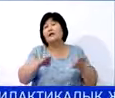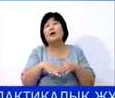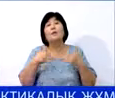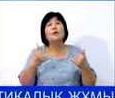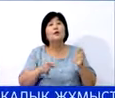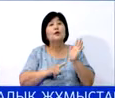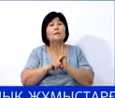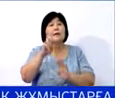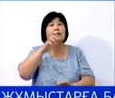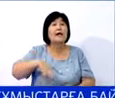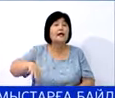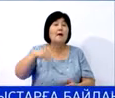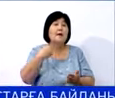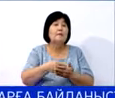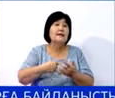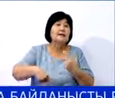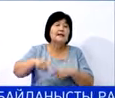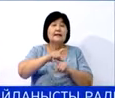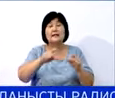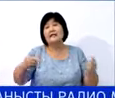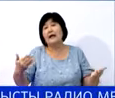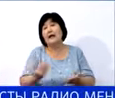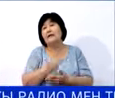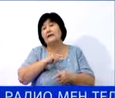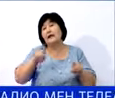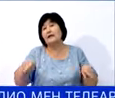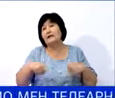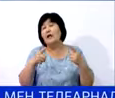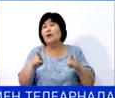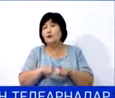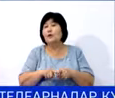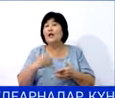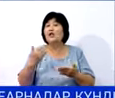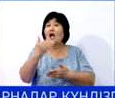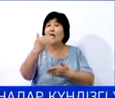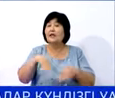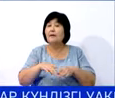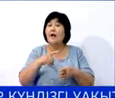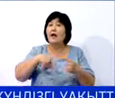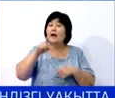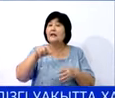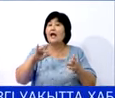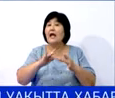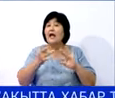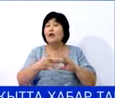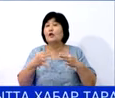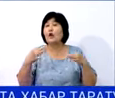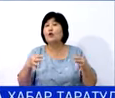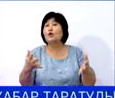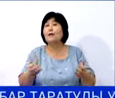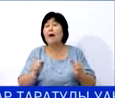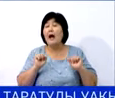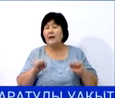Бүгіннен бастап еліміздегі бизнес нысандар жұмысы қайта жанданды. Десек те, жаңа талаптарға сай енді кәсіпкерлер электронды рұқсатнама алғанда